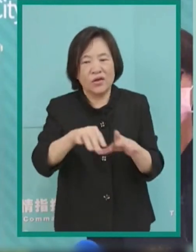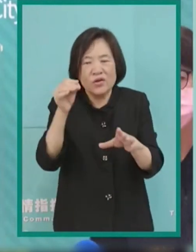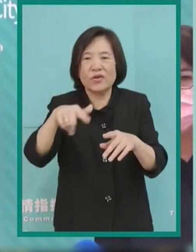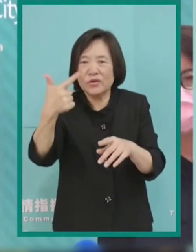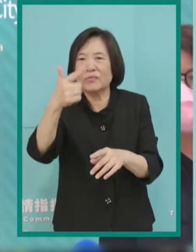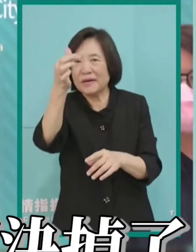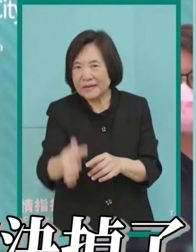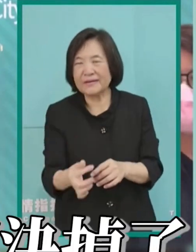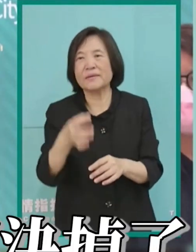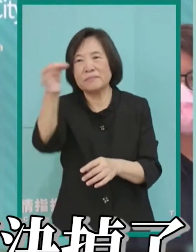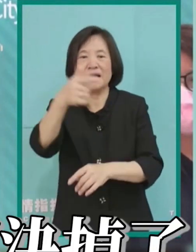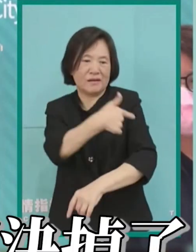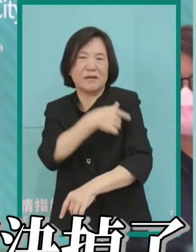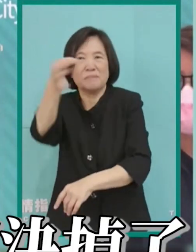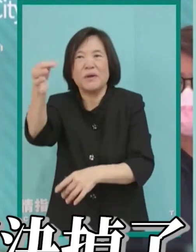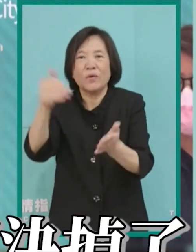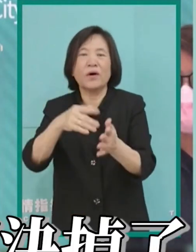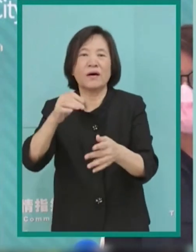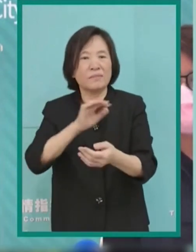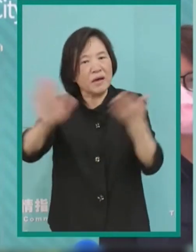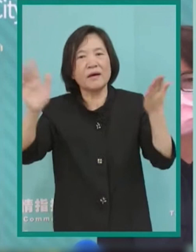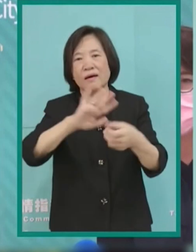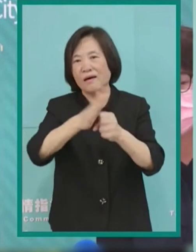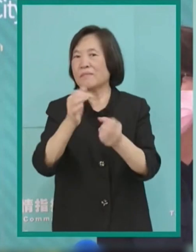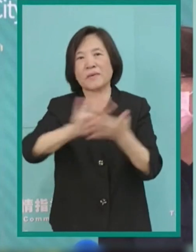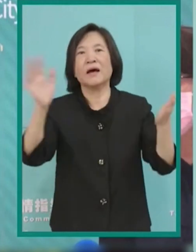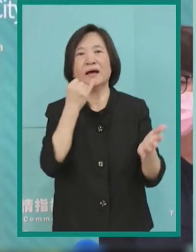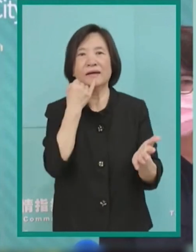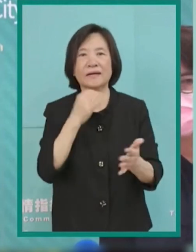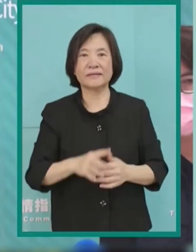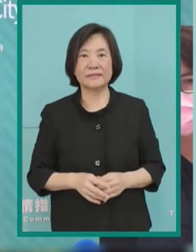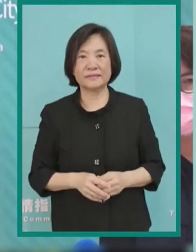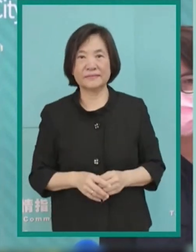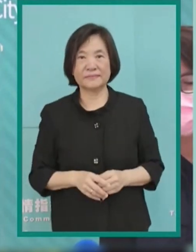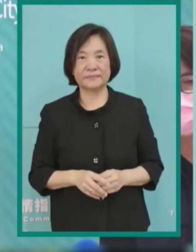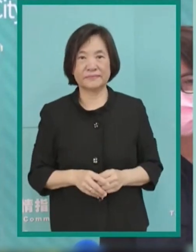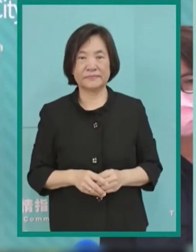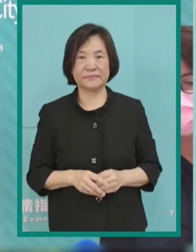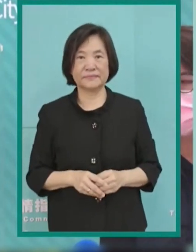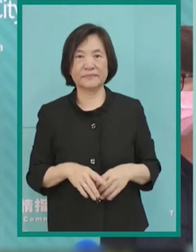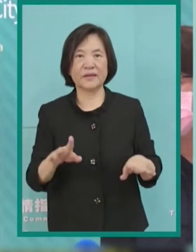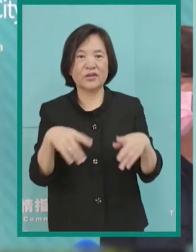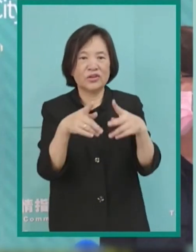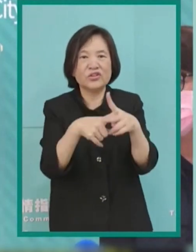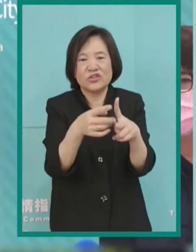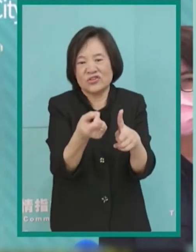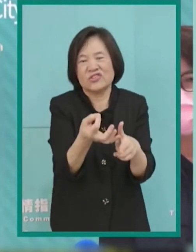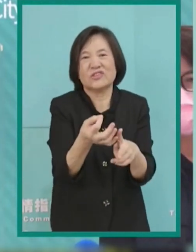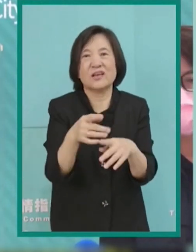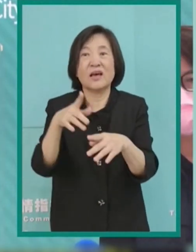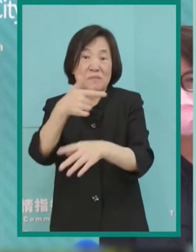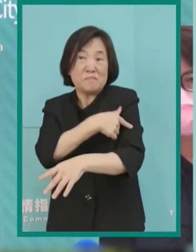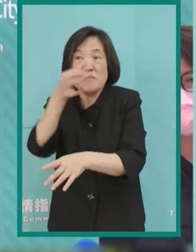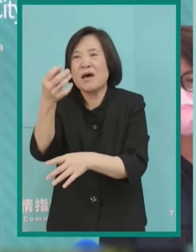抽600亿哦，买疫苗就把这个事情就解决掉。你那个，你小钱买疫苗解决，